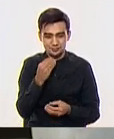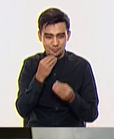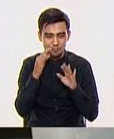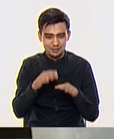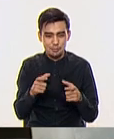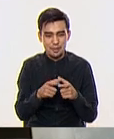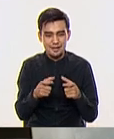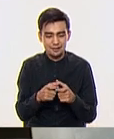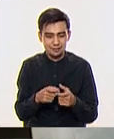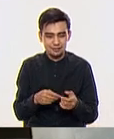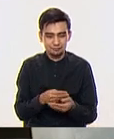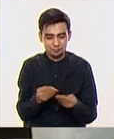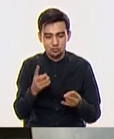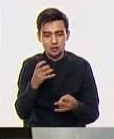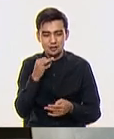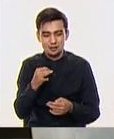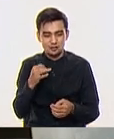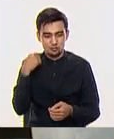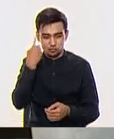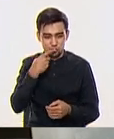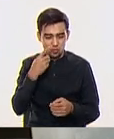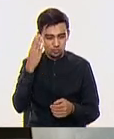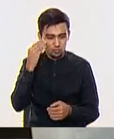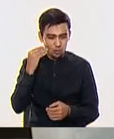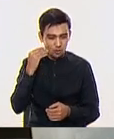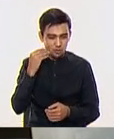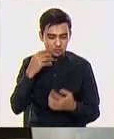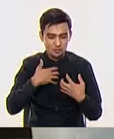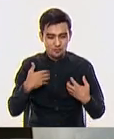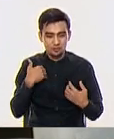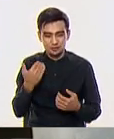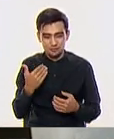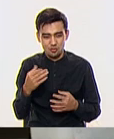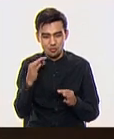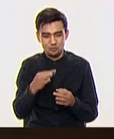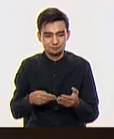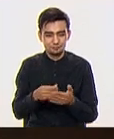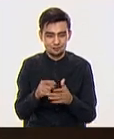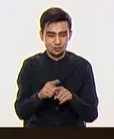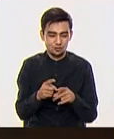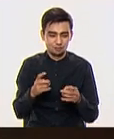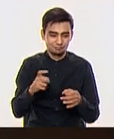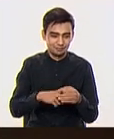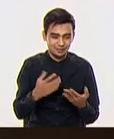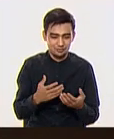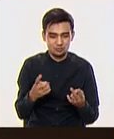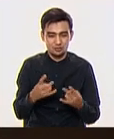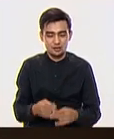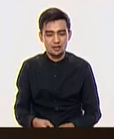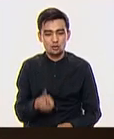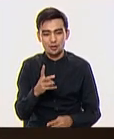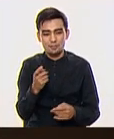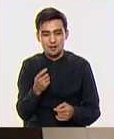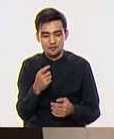және мал басының санына байланысты пайдаланудың ақылы болуын енгізуді ұсынамыз. Яғни депутаттар бірен сарам малы